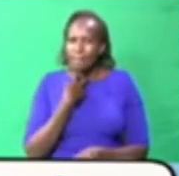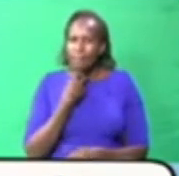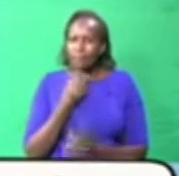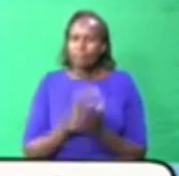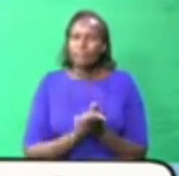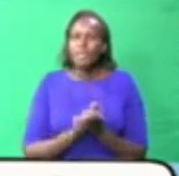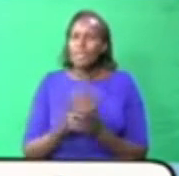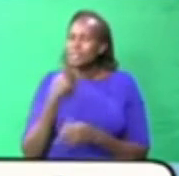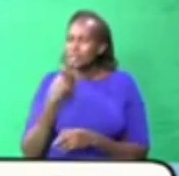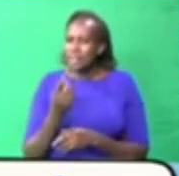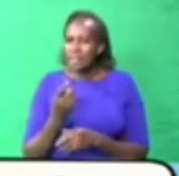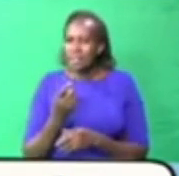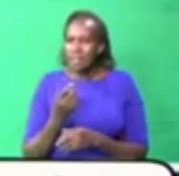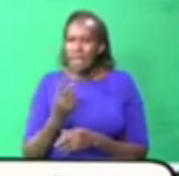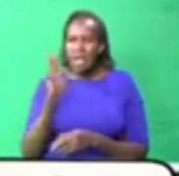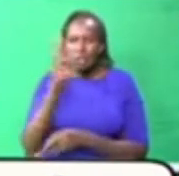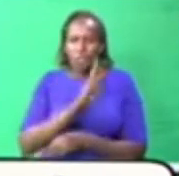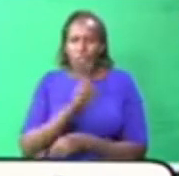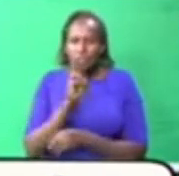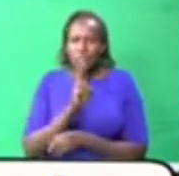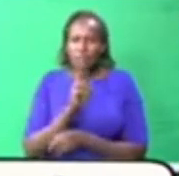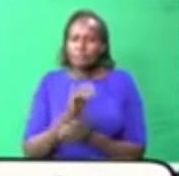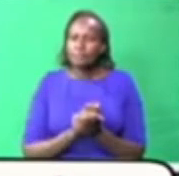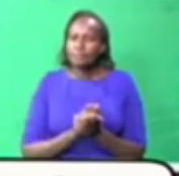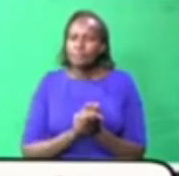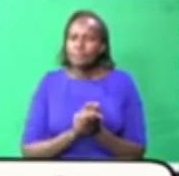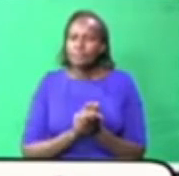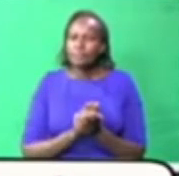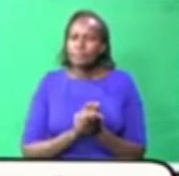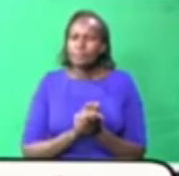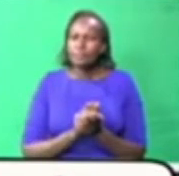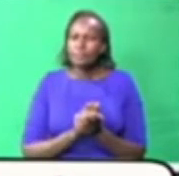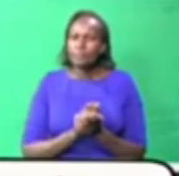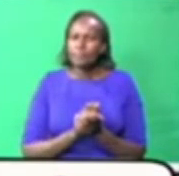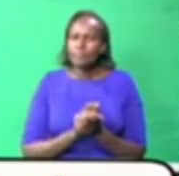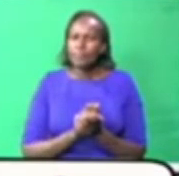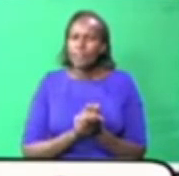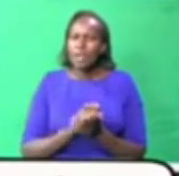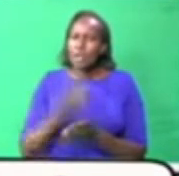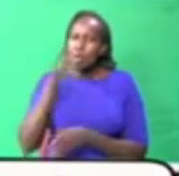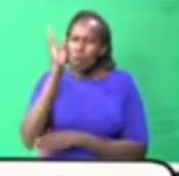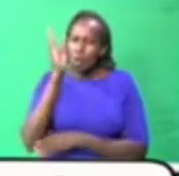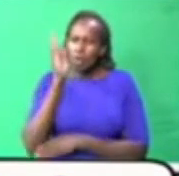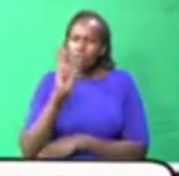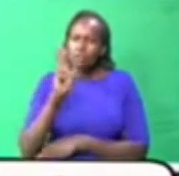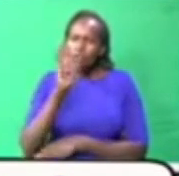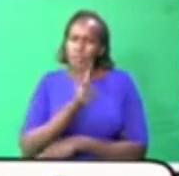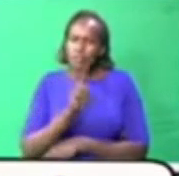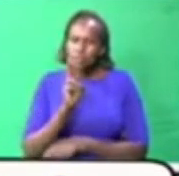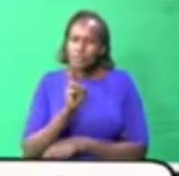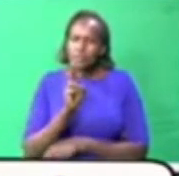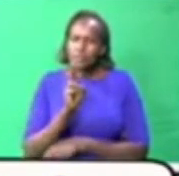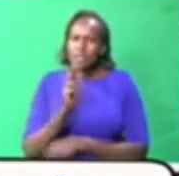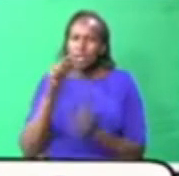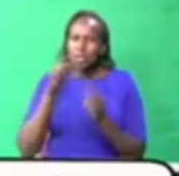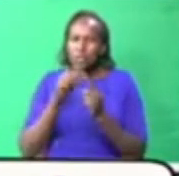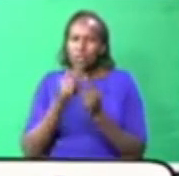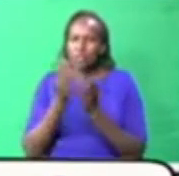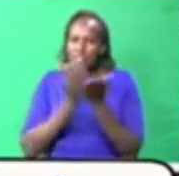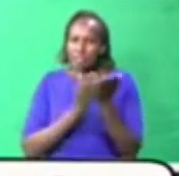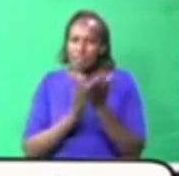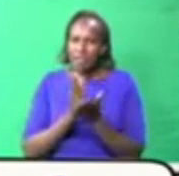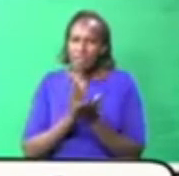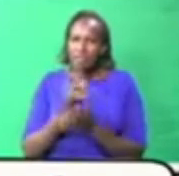Jeremiah alikuwa anatumika kuwanenea. Na kuna kitu Mungu alikuwa anatumia mtumishi huu wake Jeremiah kuambia wana wa